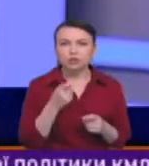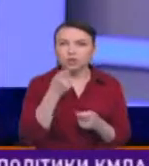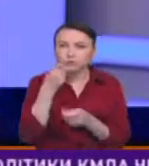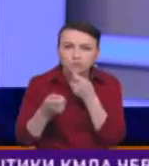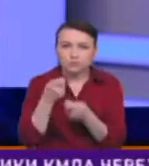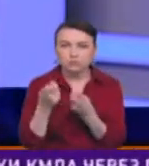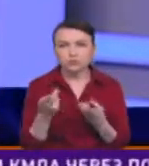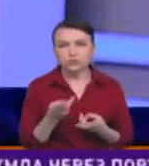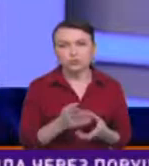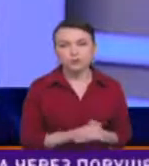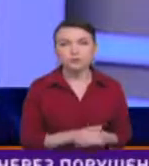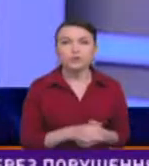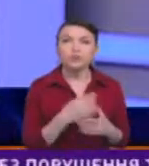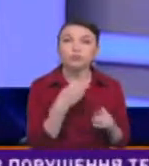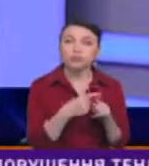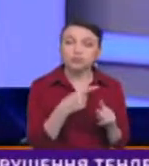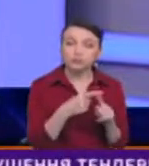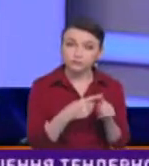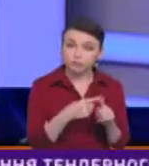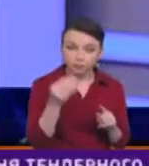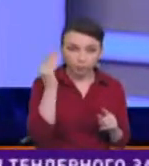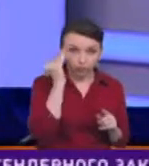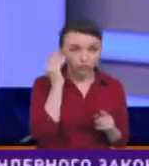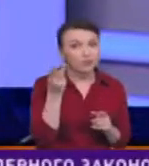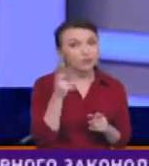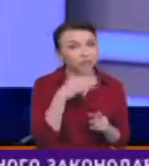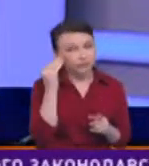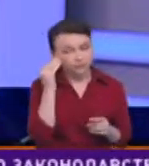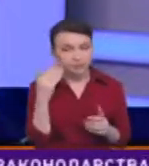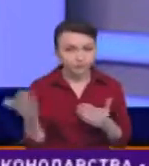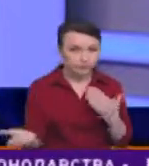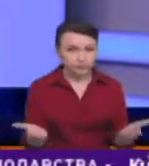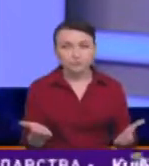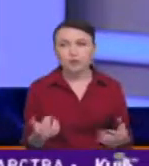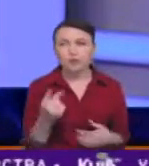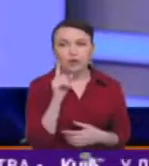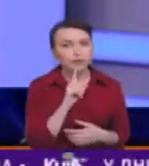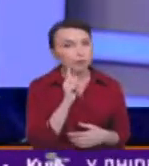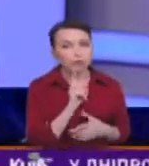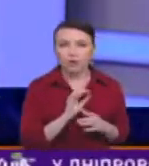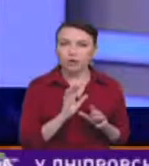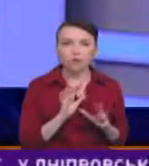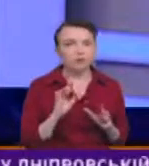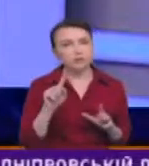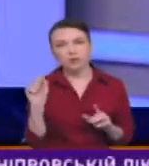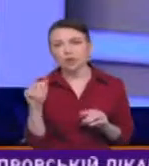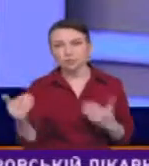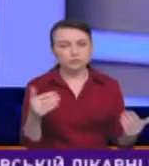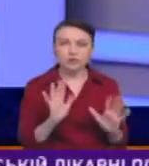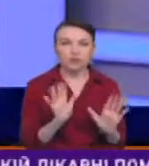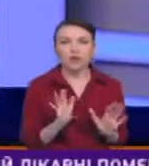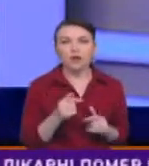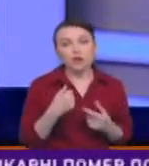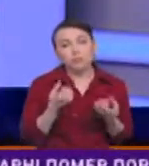точки зору позитивистского погляду, почему я говорю, что два подхода может быть, я пока не стою ни на ком, я просто рассказываю всем,